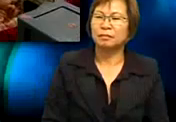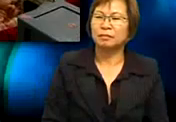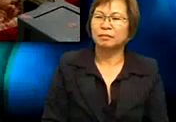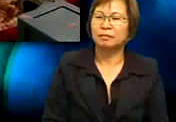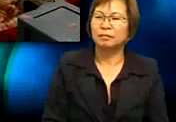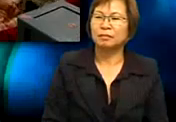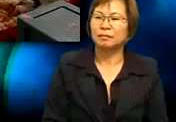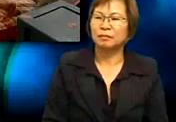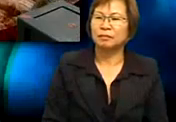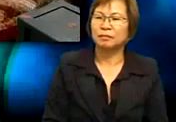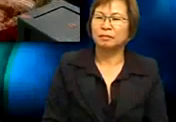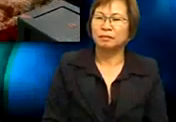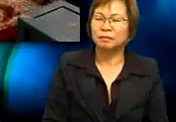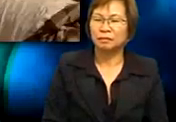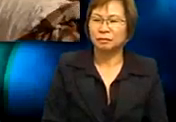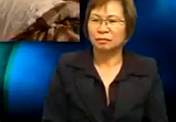Jomlah kita tolong kata saya.